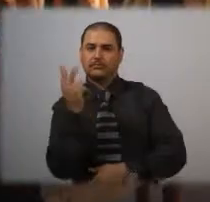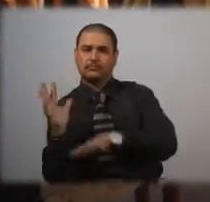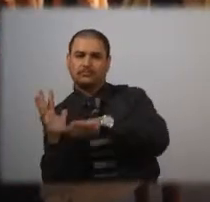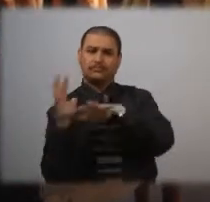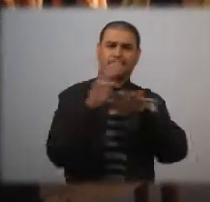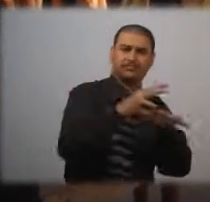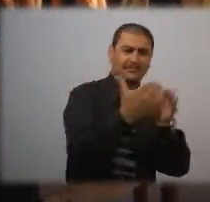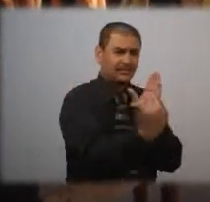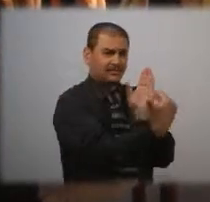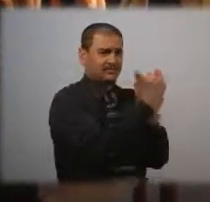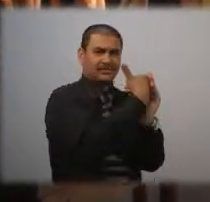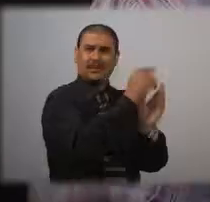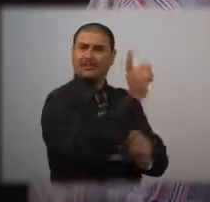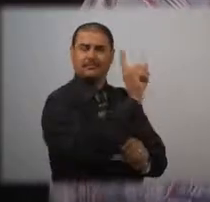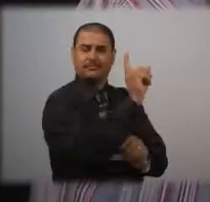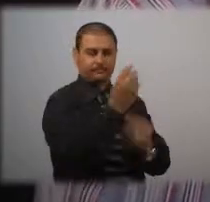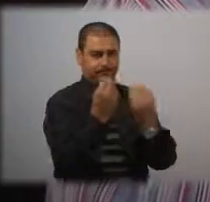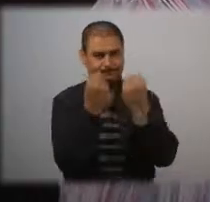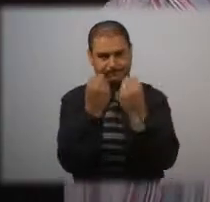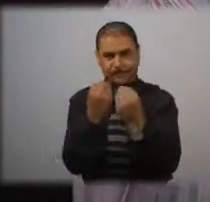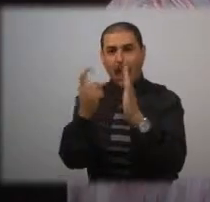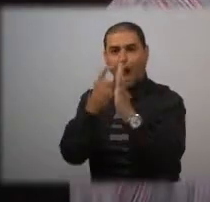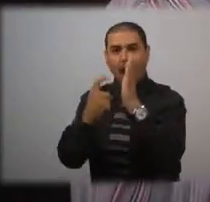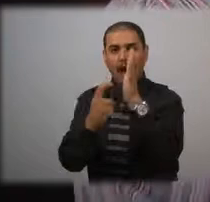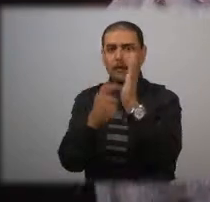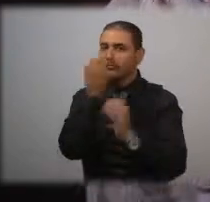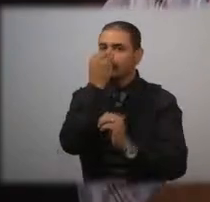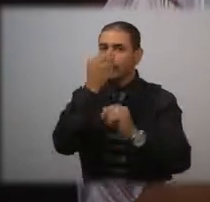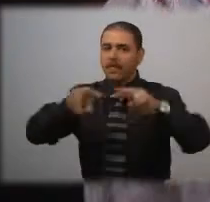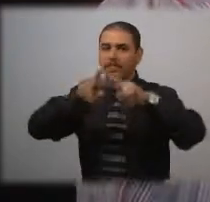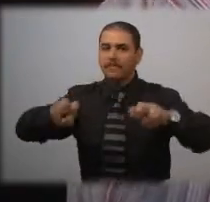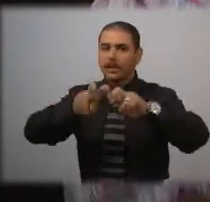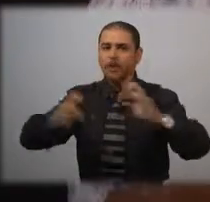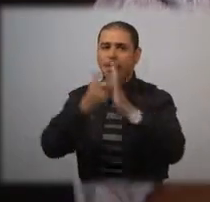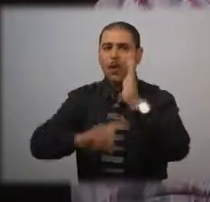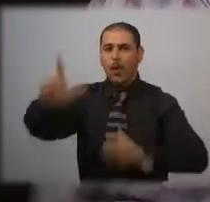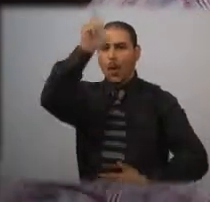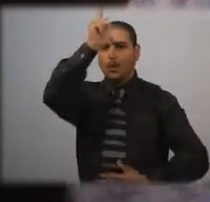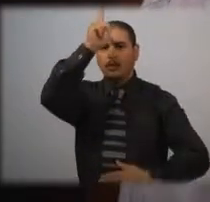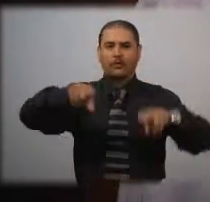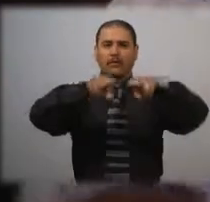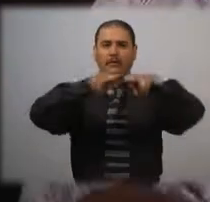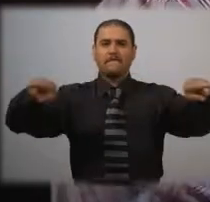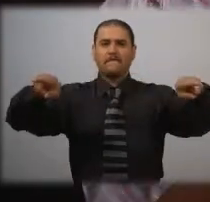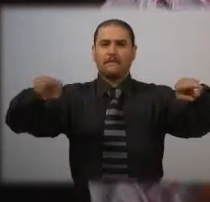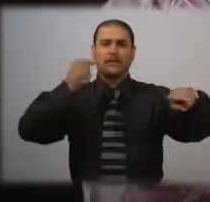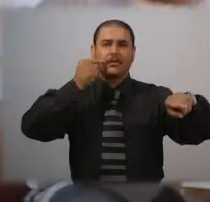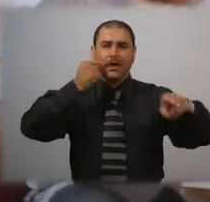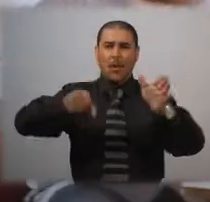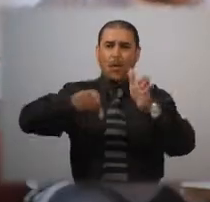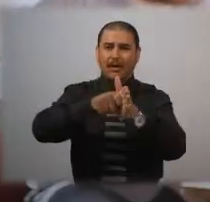واحنا بدناش حد يتدخل شو قانوننا جايبه من دار اهلي هاي دوله لها قانون القانون مستمد من الدستور والدستور كل المواطنين قدامه